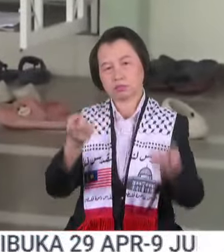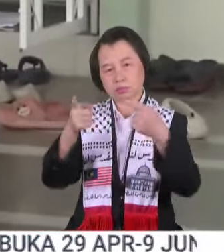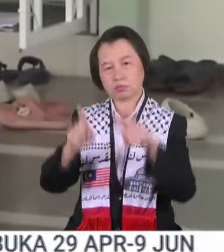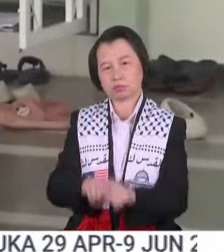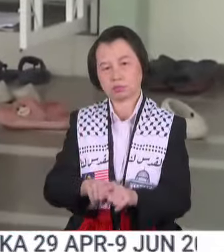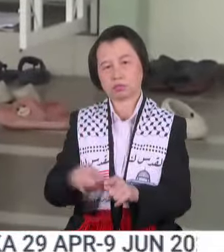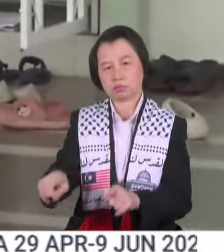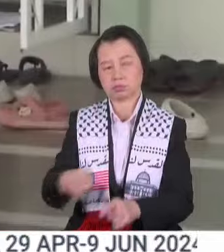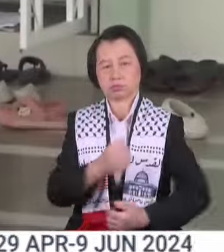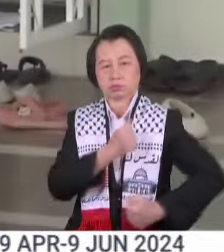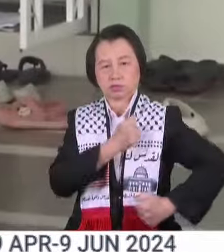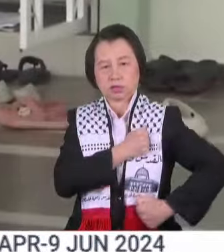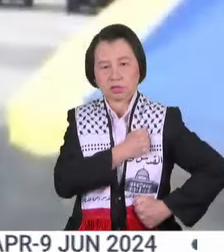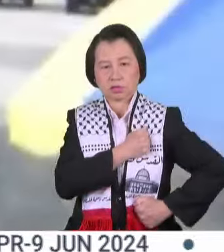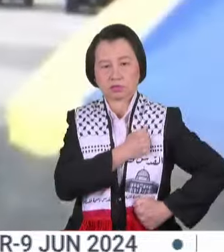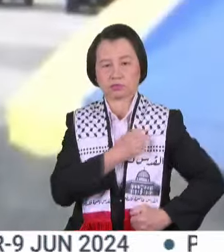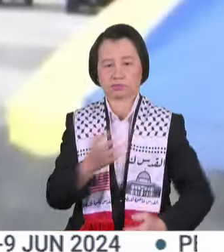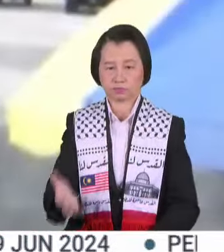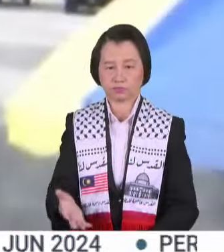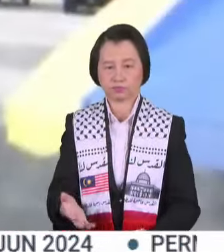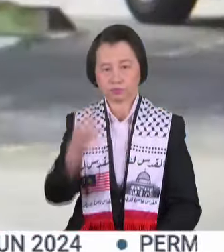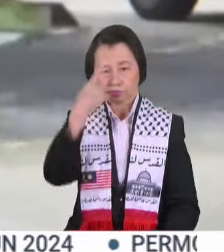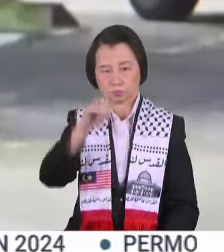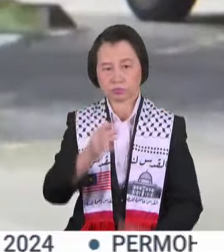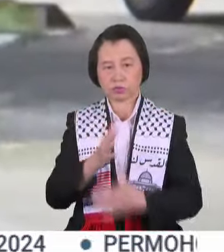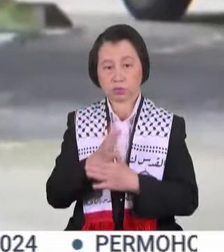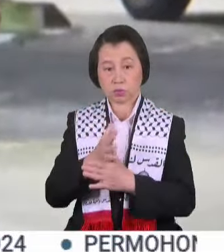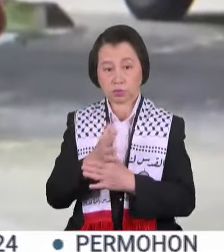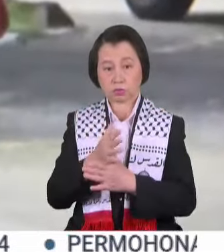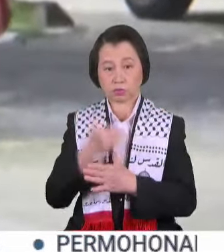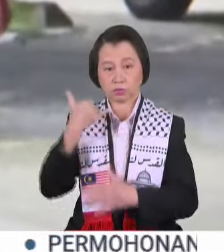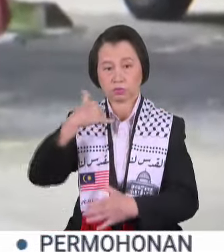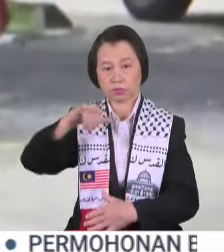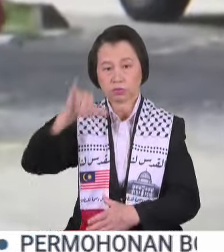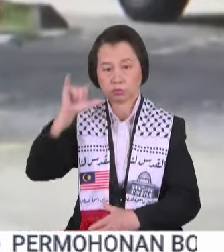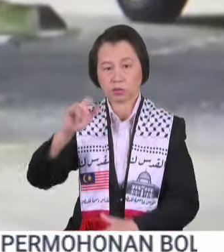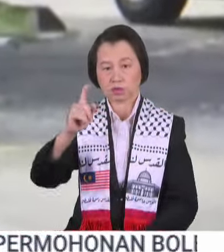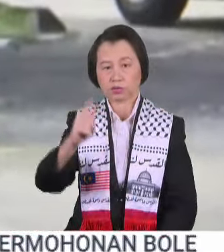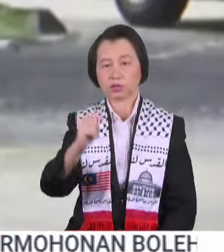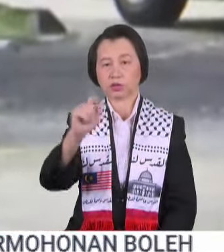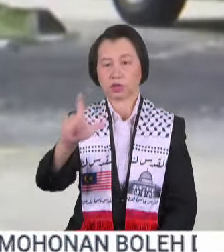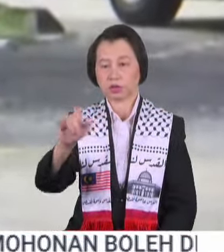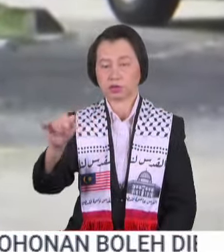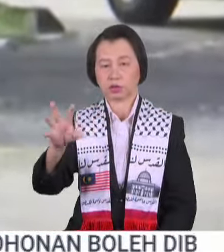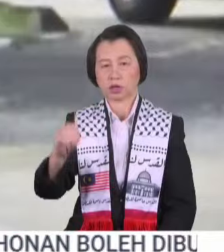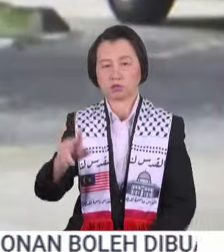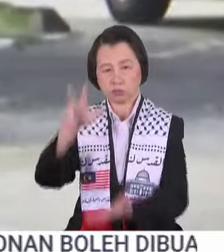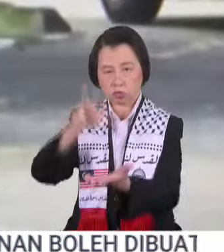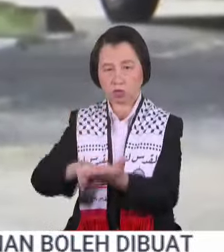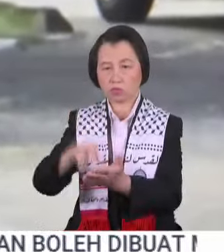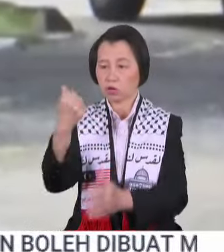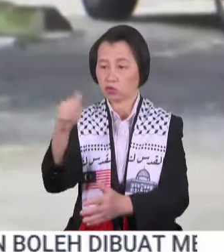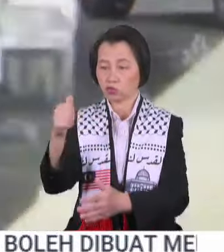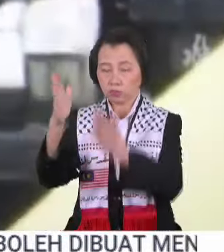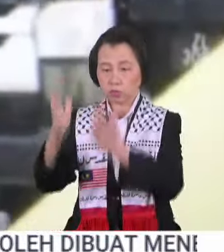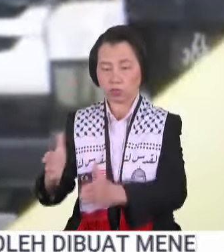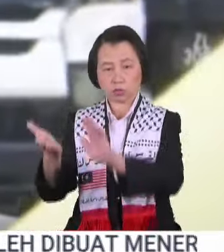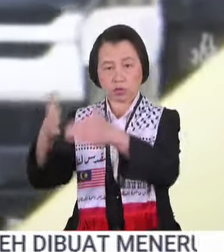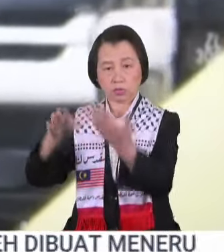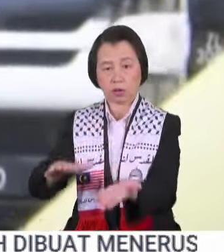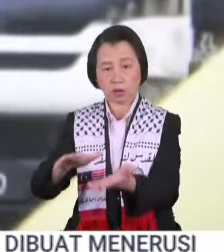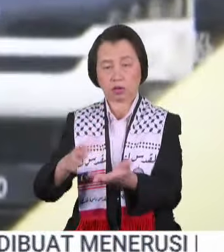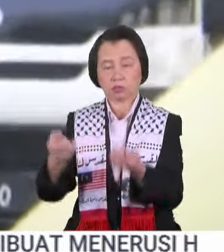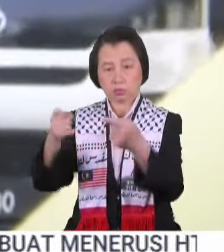Lieutenant Commander Muhammad Amirul Faris. Untuk perkongsian, semalam TLDM mengesahkan 10 anggotanya meninggal dunia